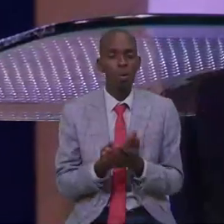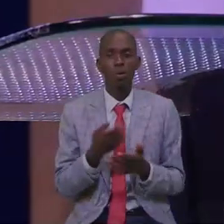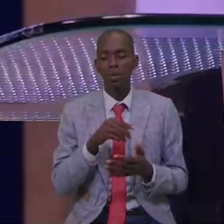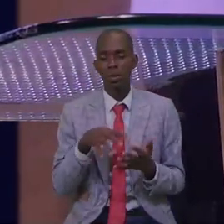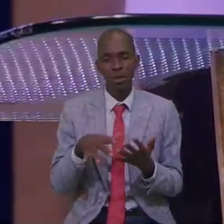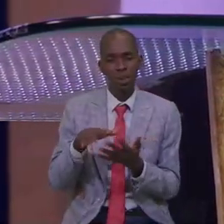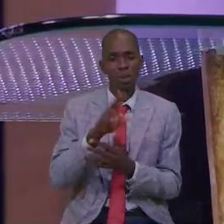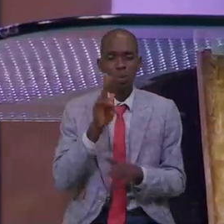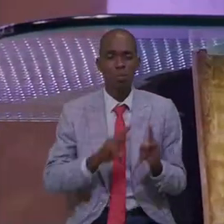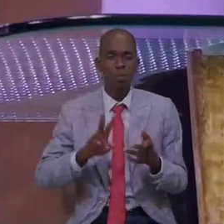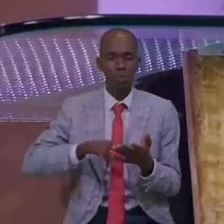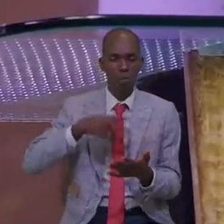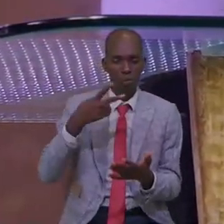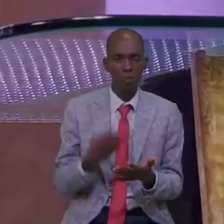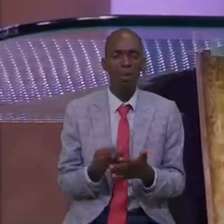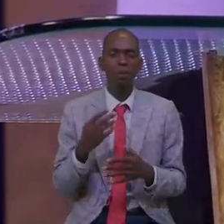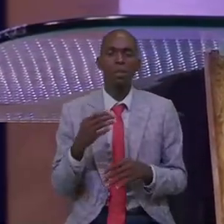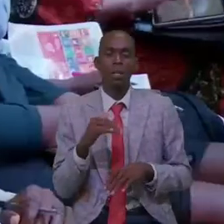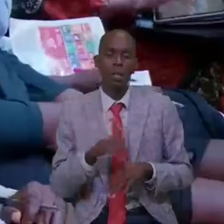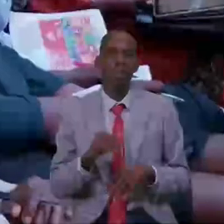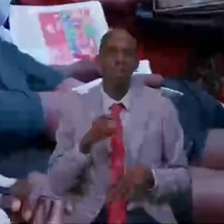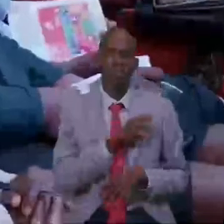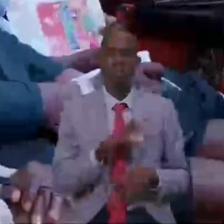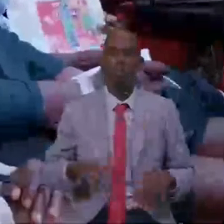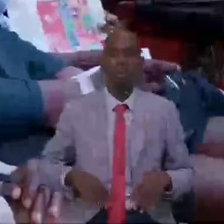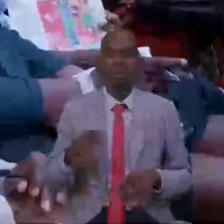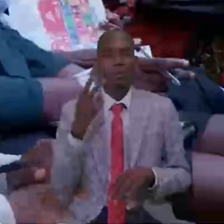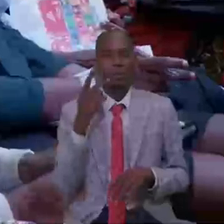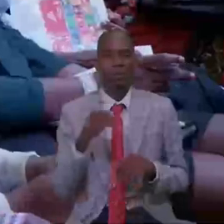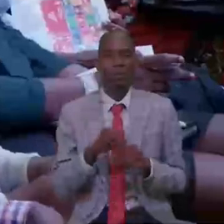ont trébuché. Ces Juifs n'ont pas pu l'accepter parce